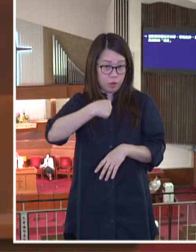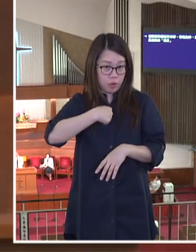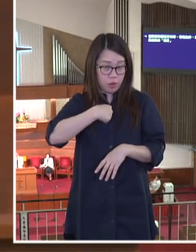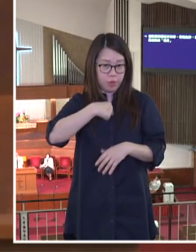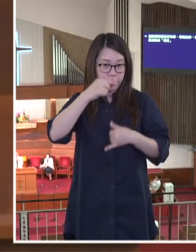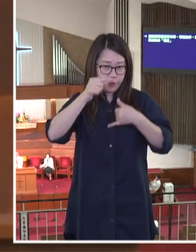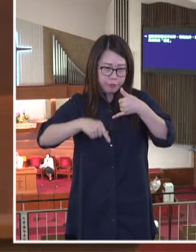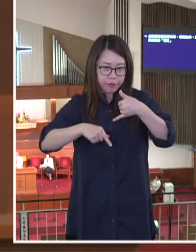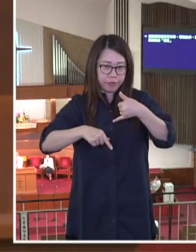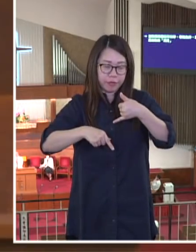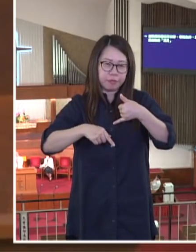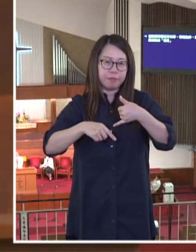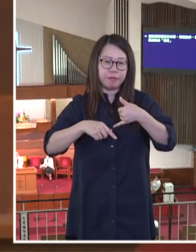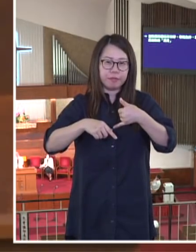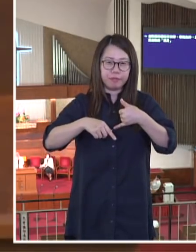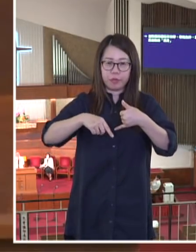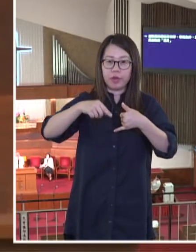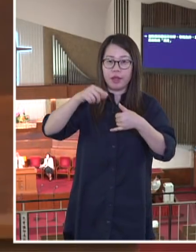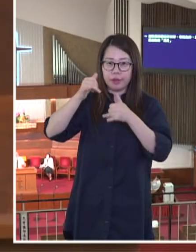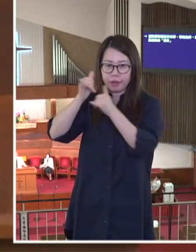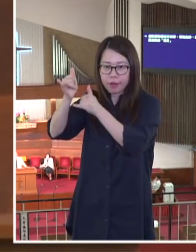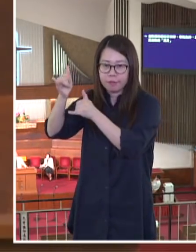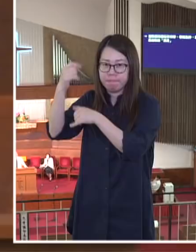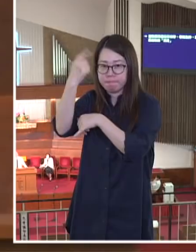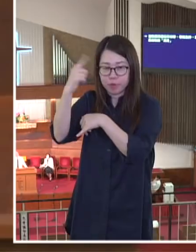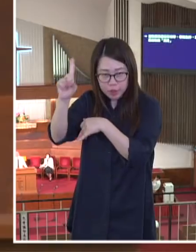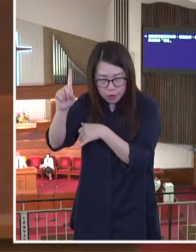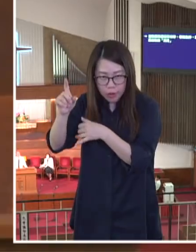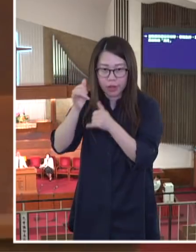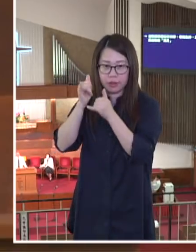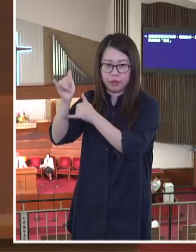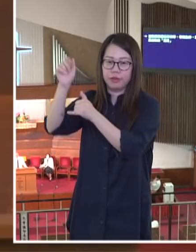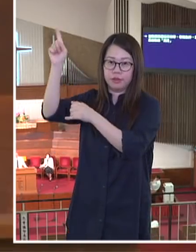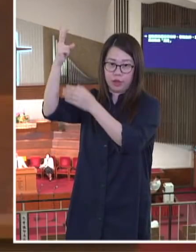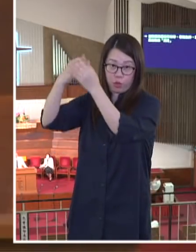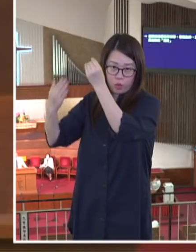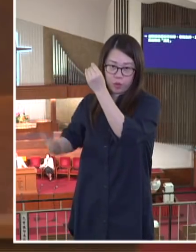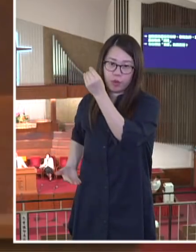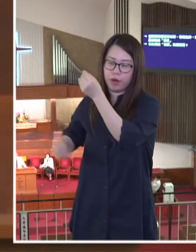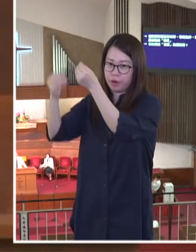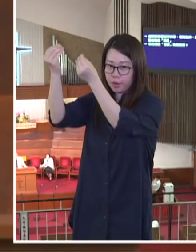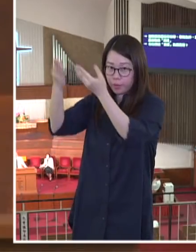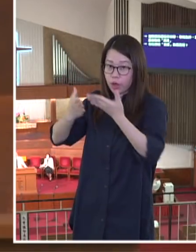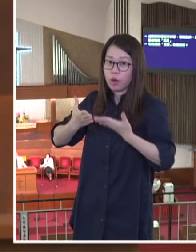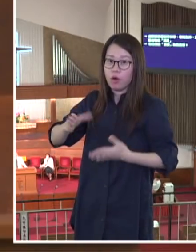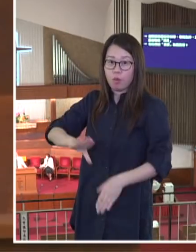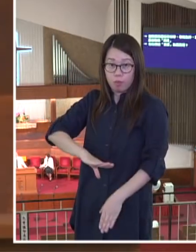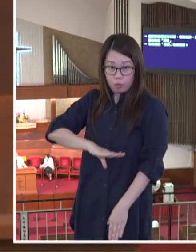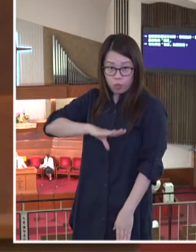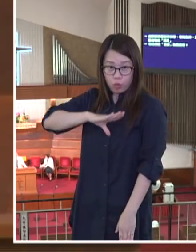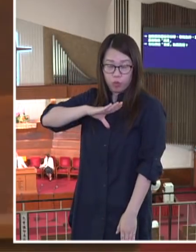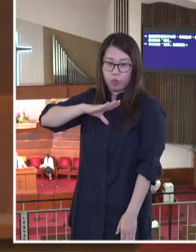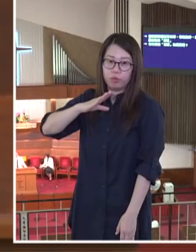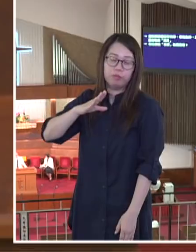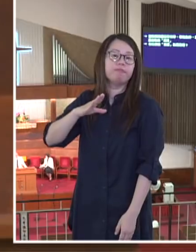要是跟紧哪个，我是跟从紧耶和华而得到这份的满。